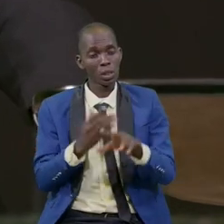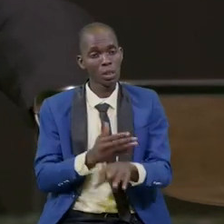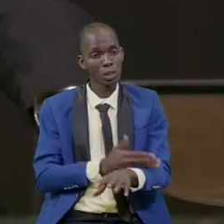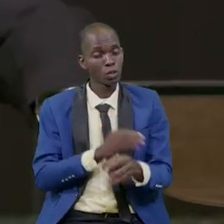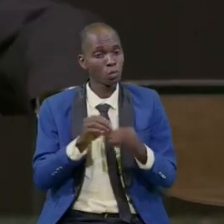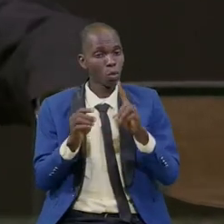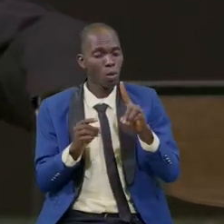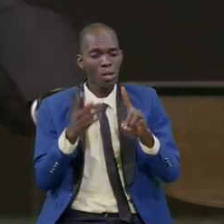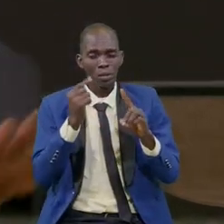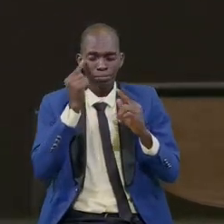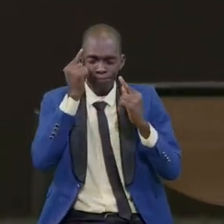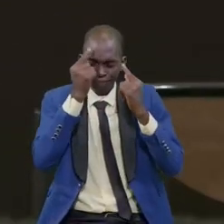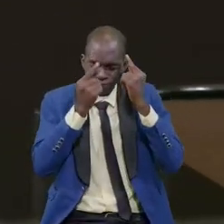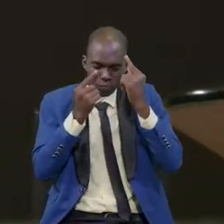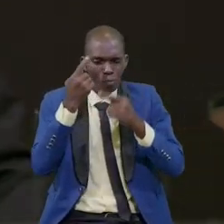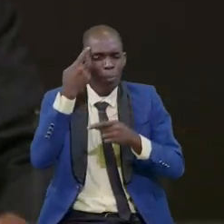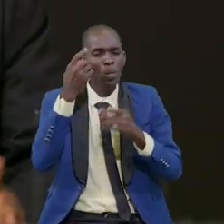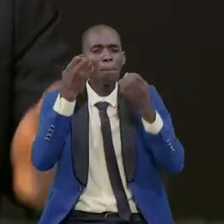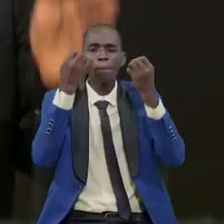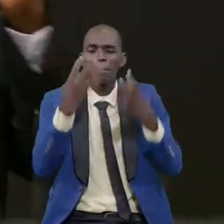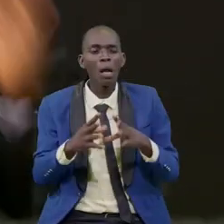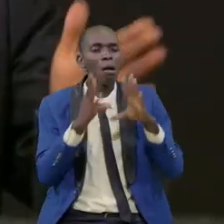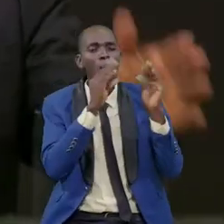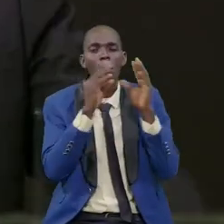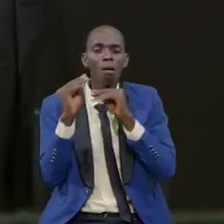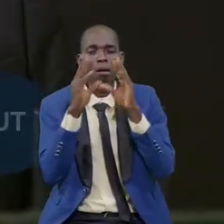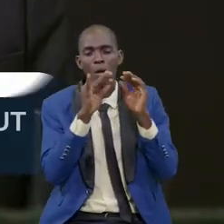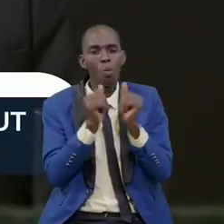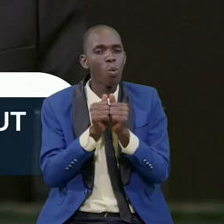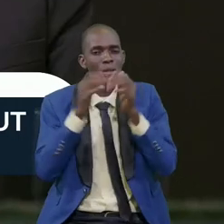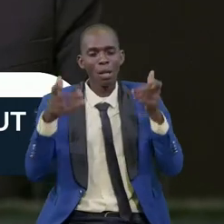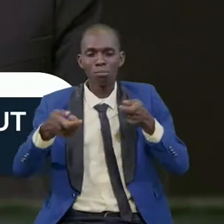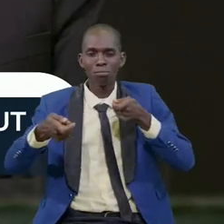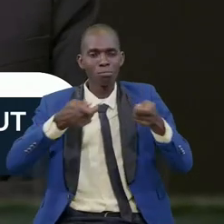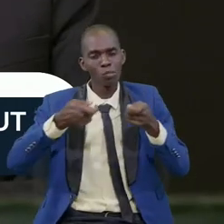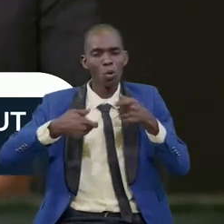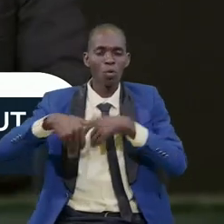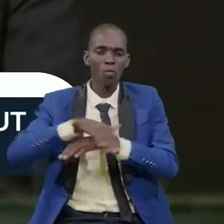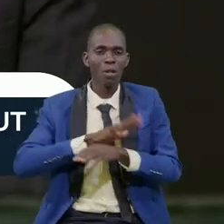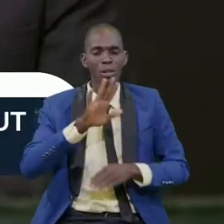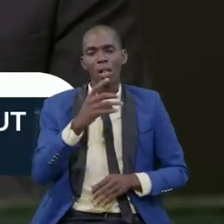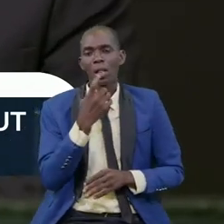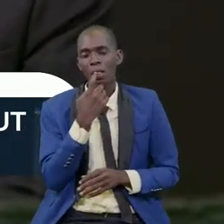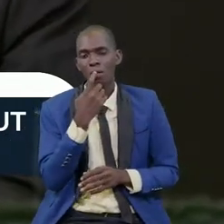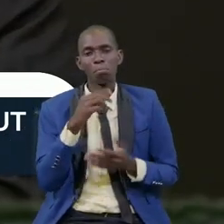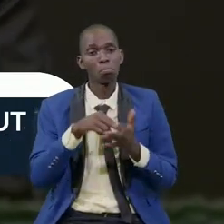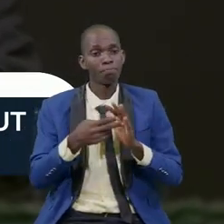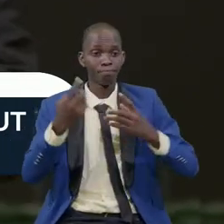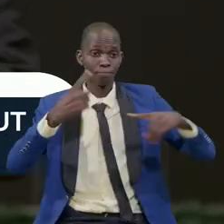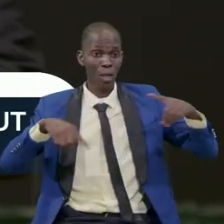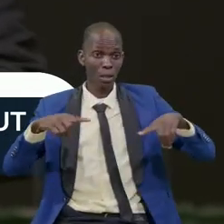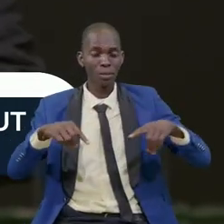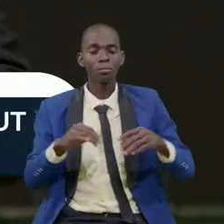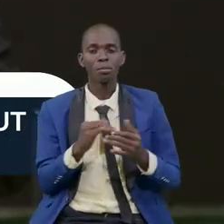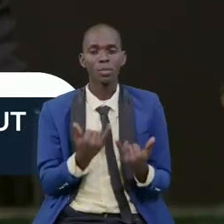points ici. Alors, c'est le souci de plusieurs bavards sans la maîtrise sur leur langue.